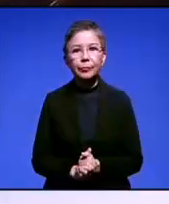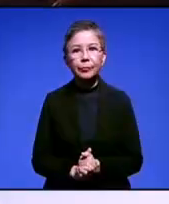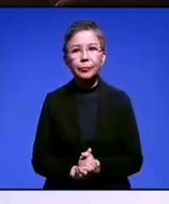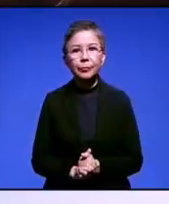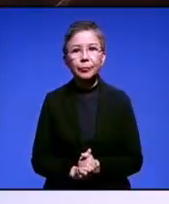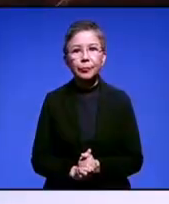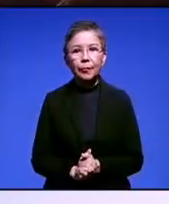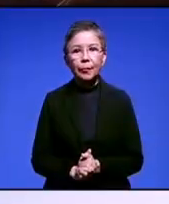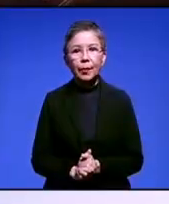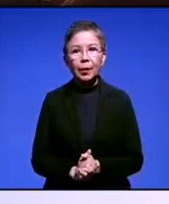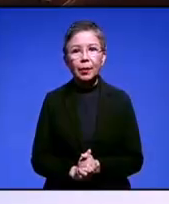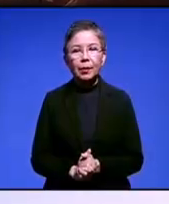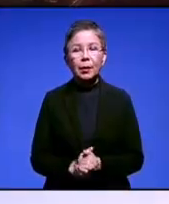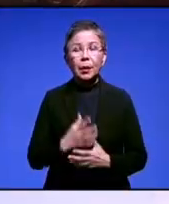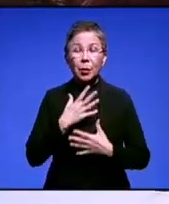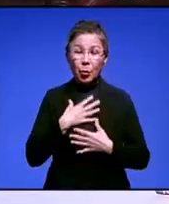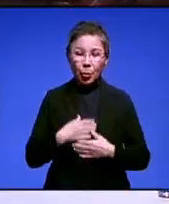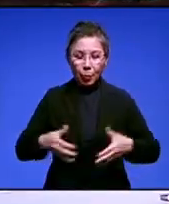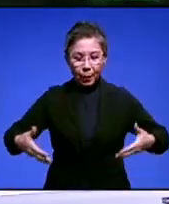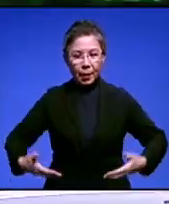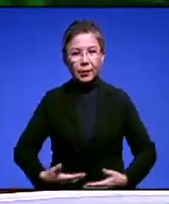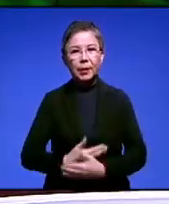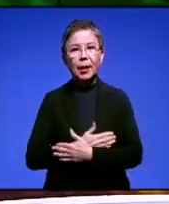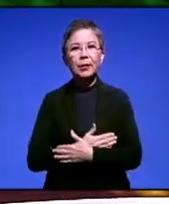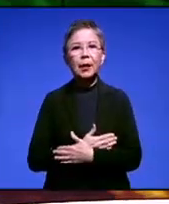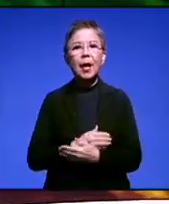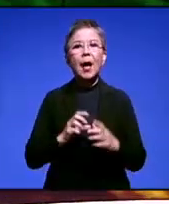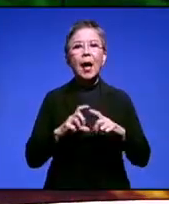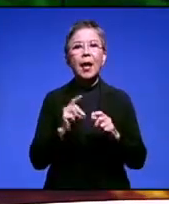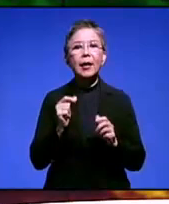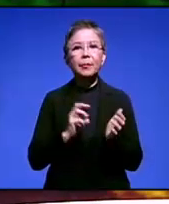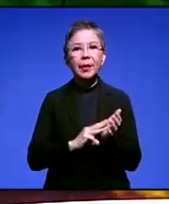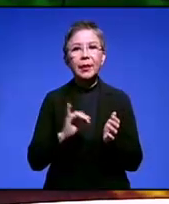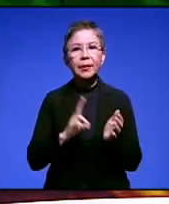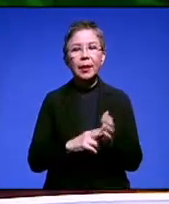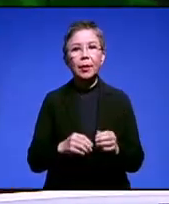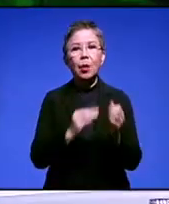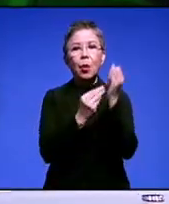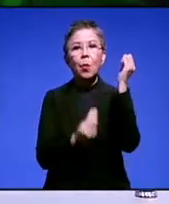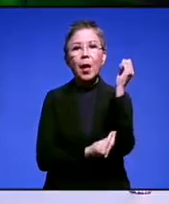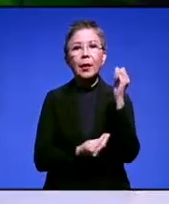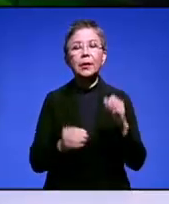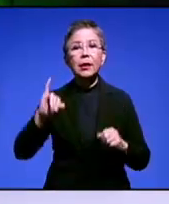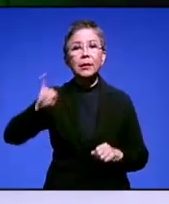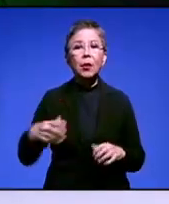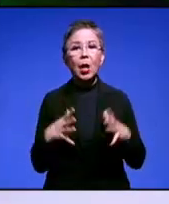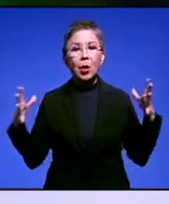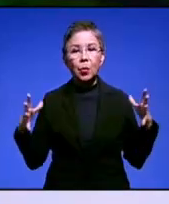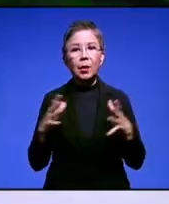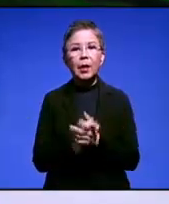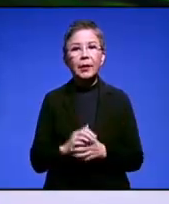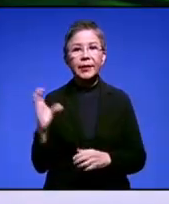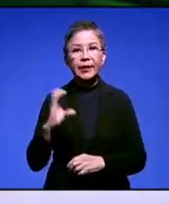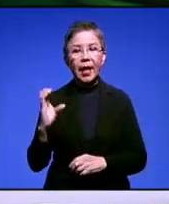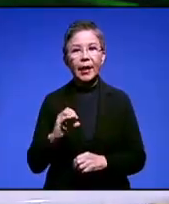Hai harum mengiringi pemakaman jenazah arminsyah wakil Jaksa Agung Republik Indonesia di TPU Pondok Elan